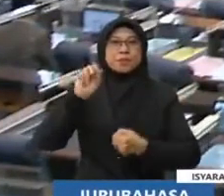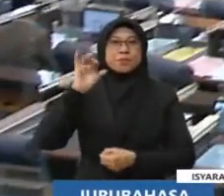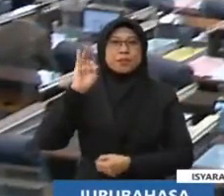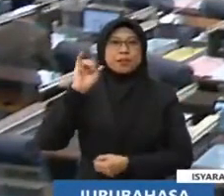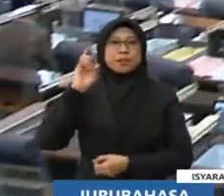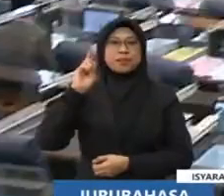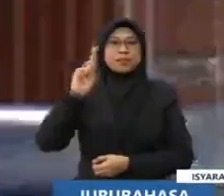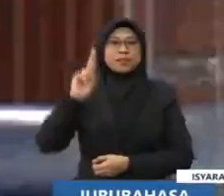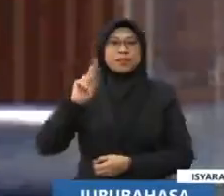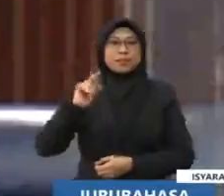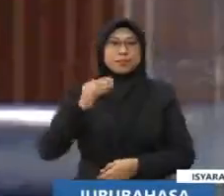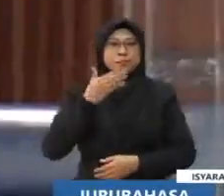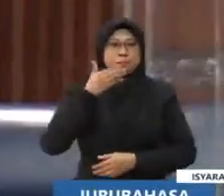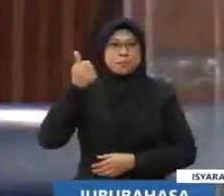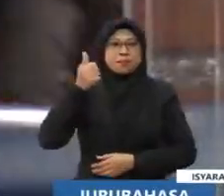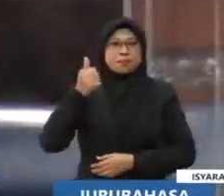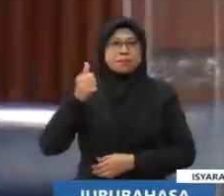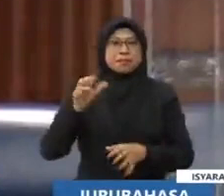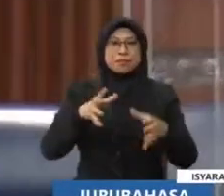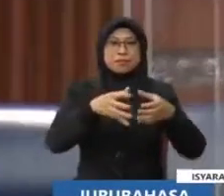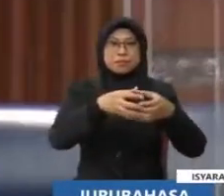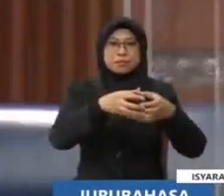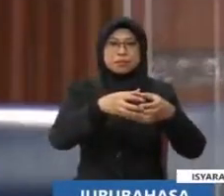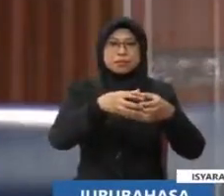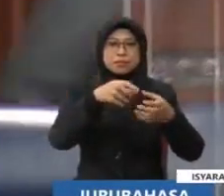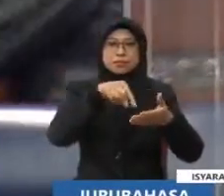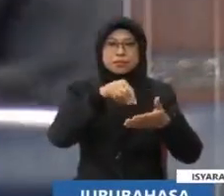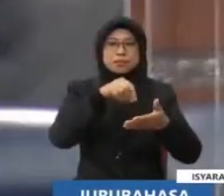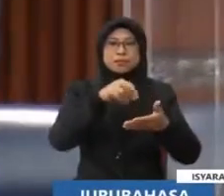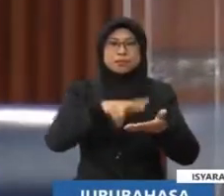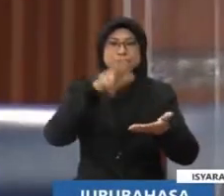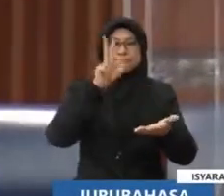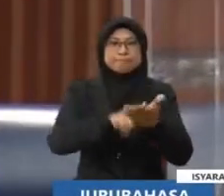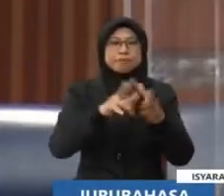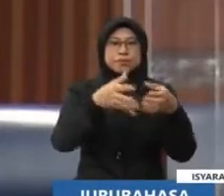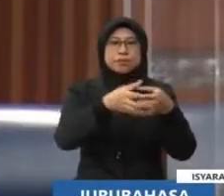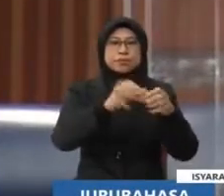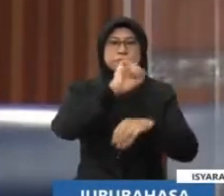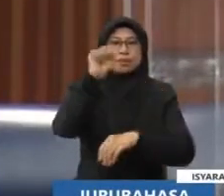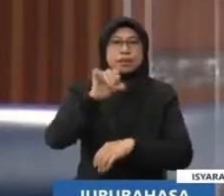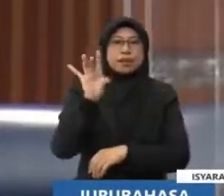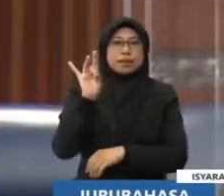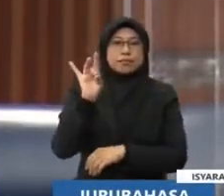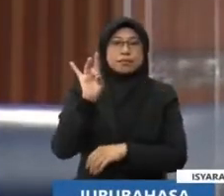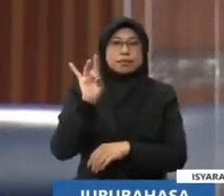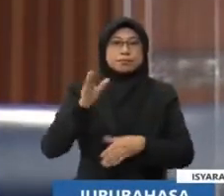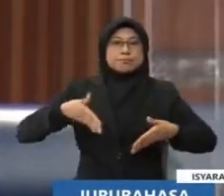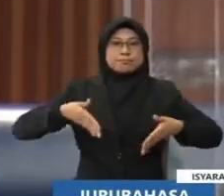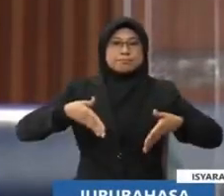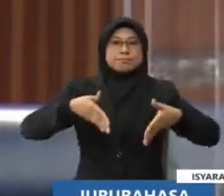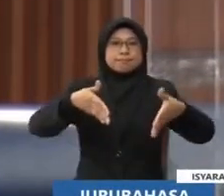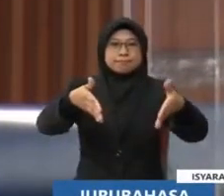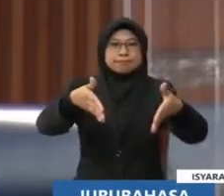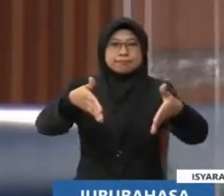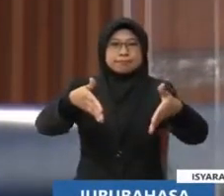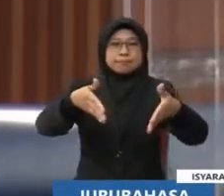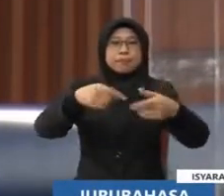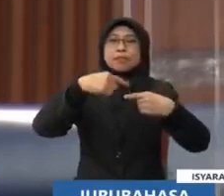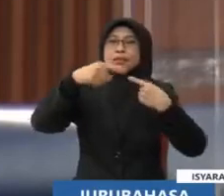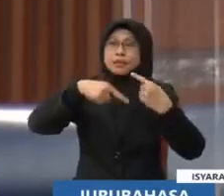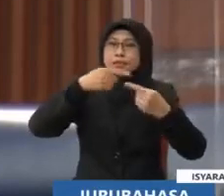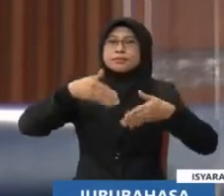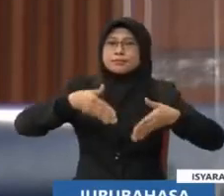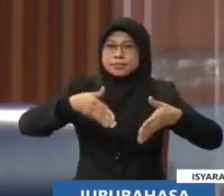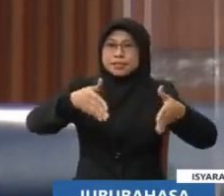gaya. Kereta mewah gulungan diiktiraf. Soalan 8 berkaitan isu jalan raya.